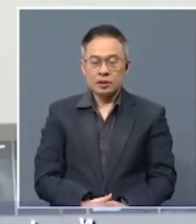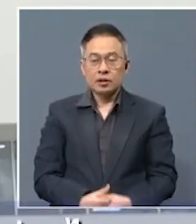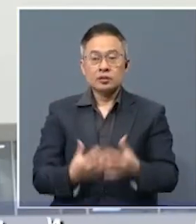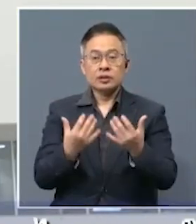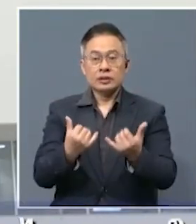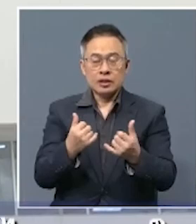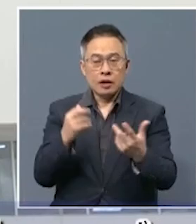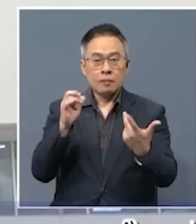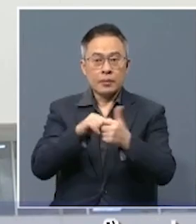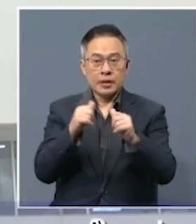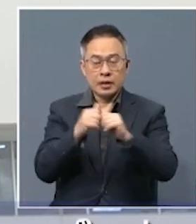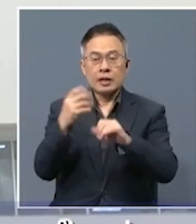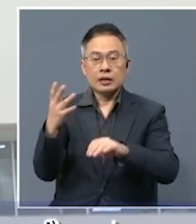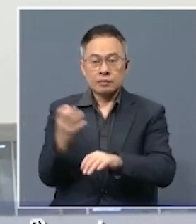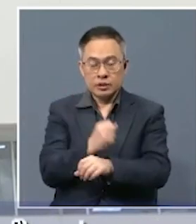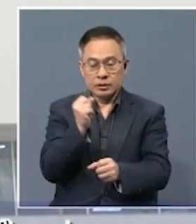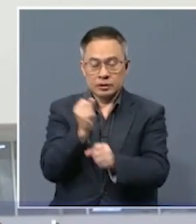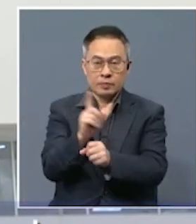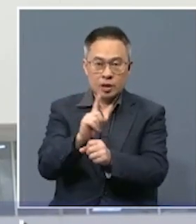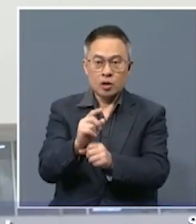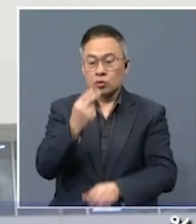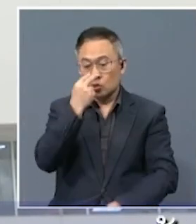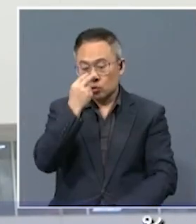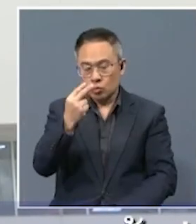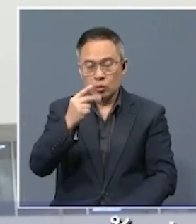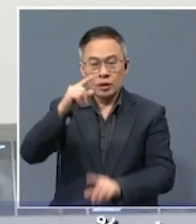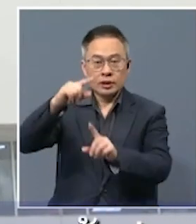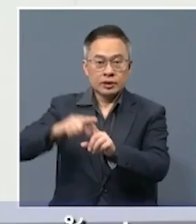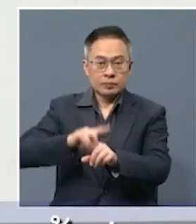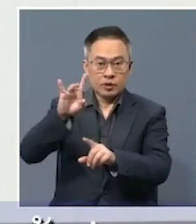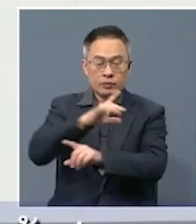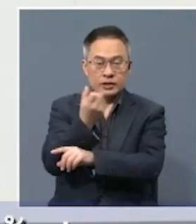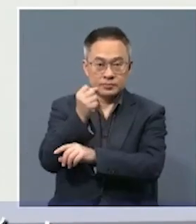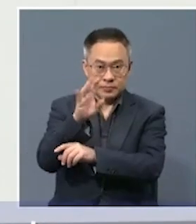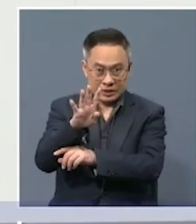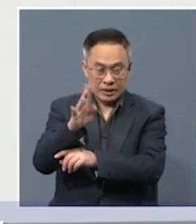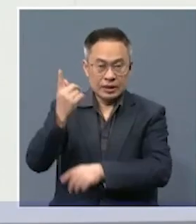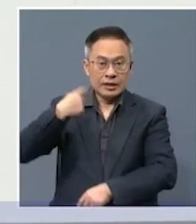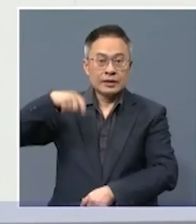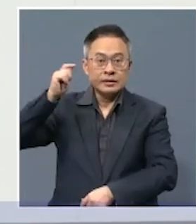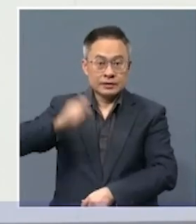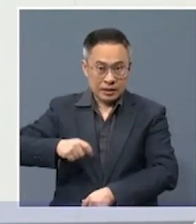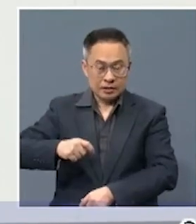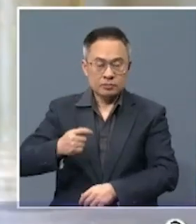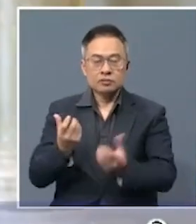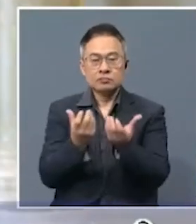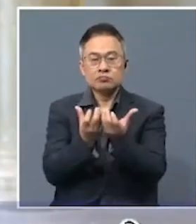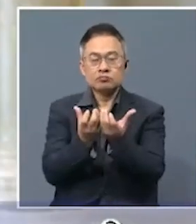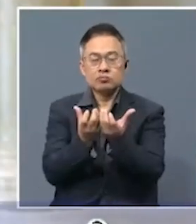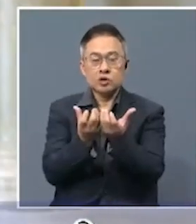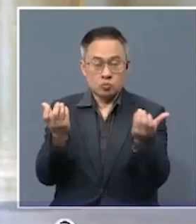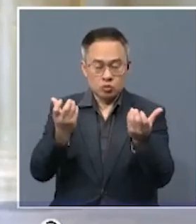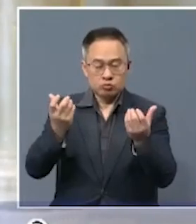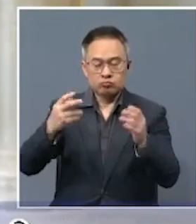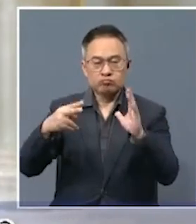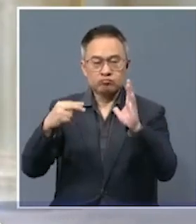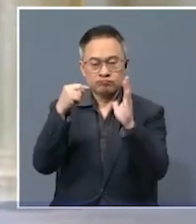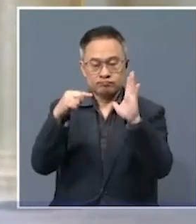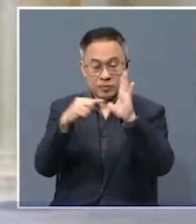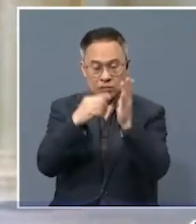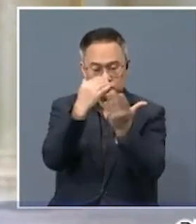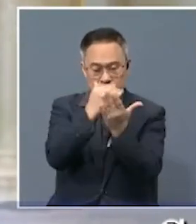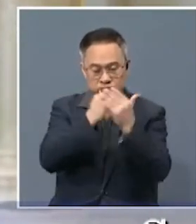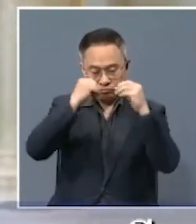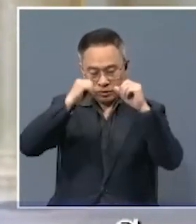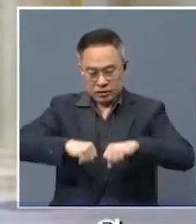สถานการณ์การเมืองจะจะเดินไปในทิศทางใดจับตา 14สิงหาคมที่ศาลรัฐธรรมนูญนัดชี้ชะตานายกรัฐมนตรีเศรษฐา